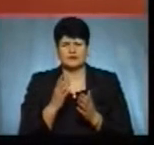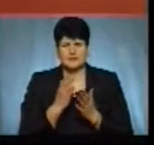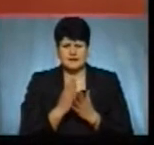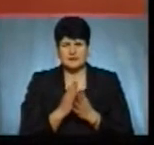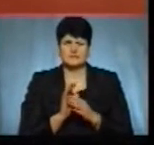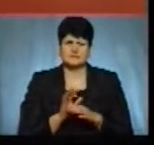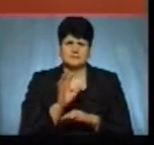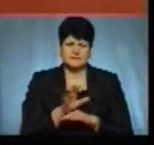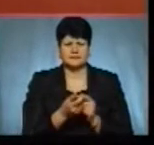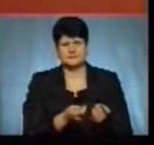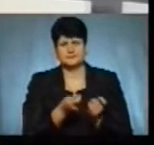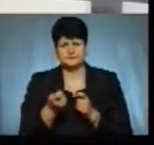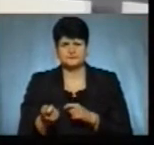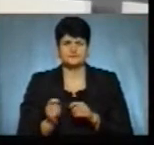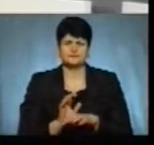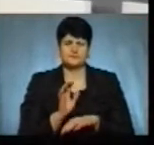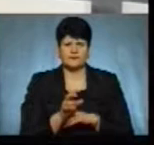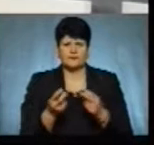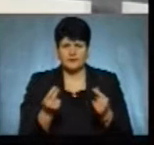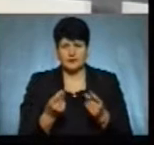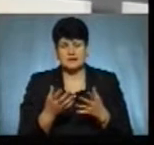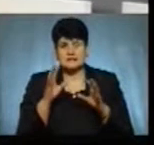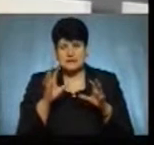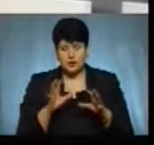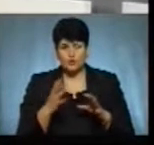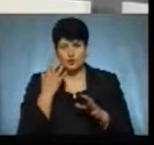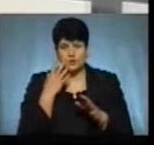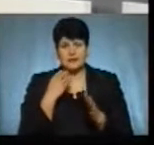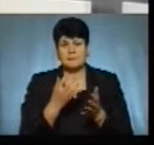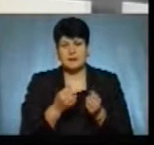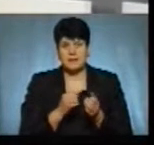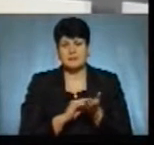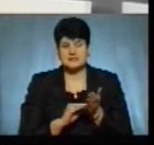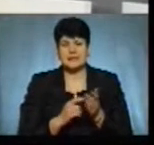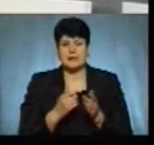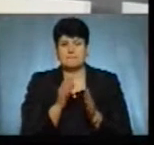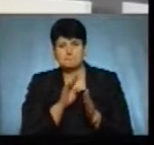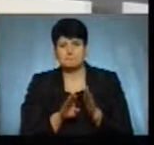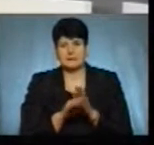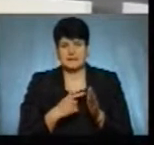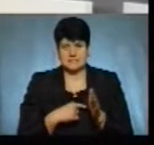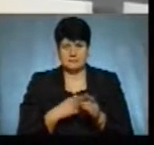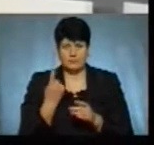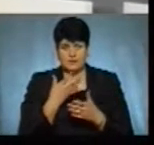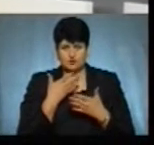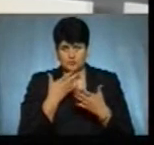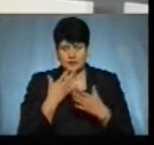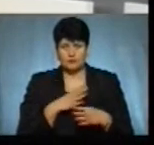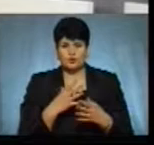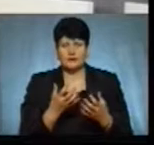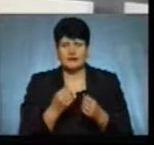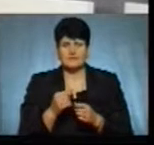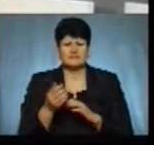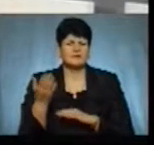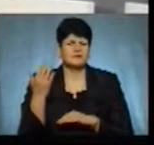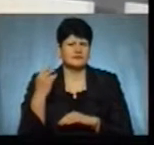чи інакше хоче закон, коли приймали, переписати під себе. В першому читанні закон про валютне регулювання був прийнятий ще в